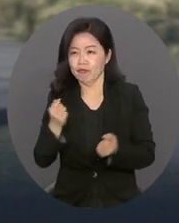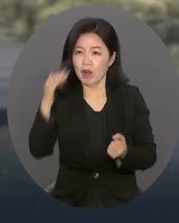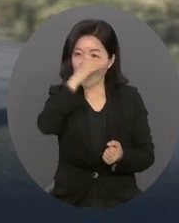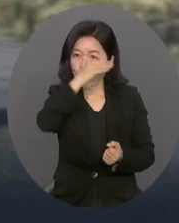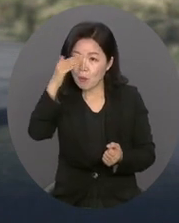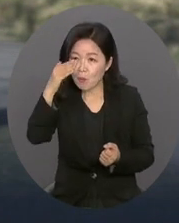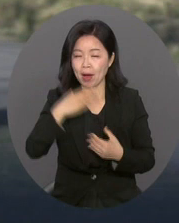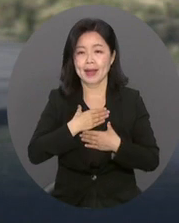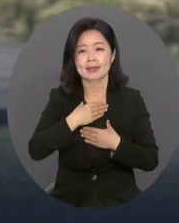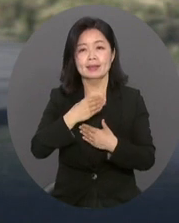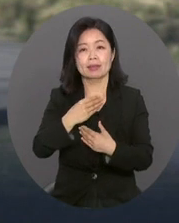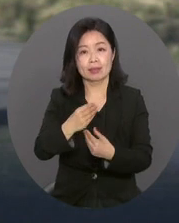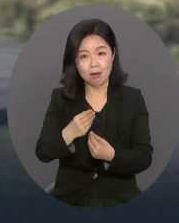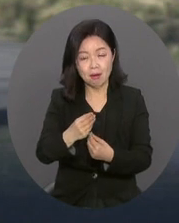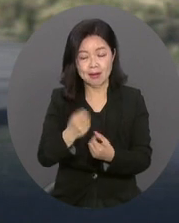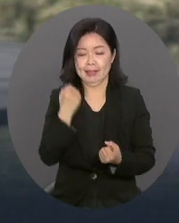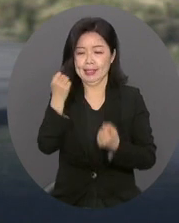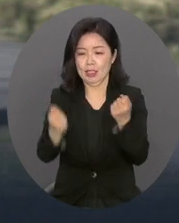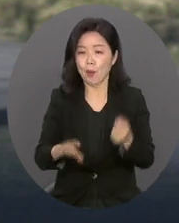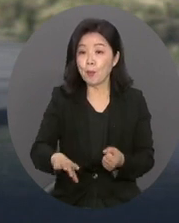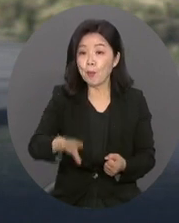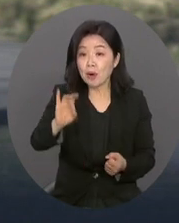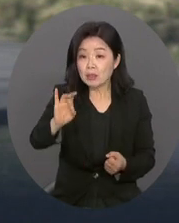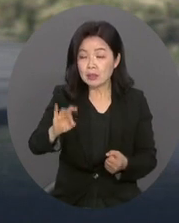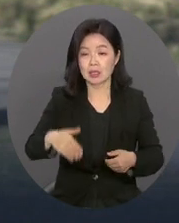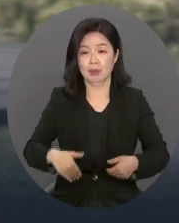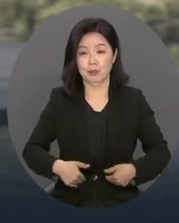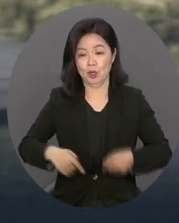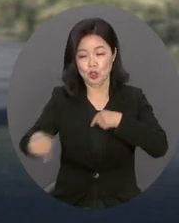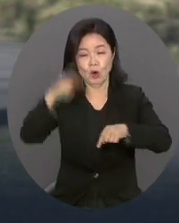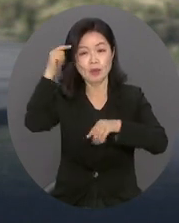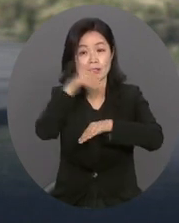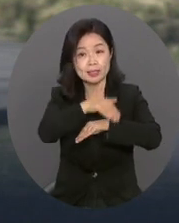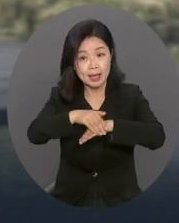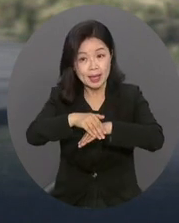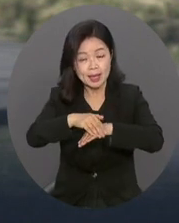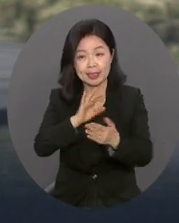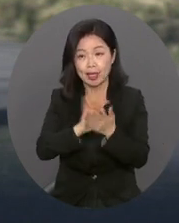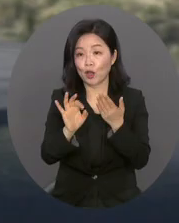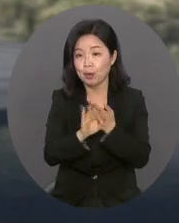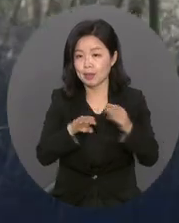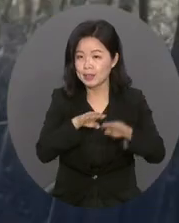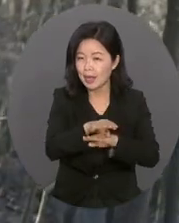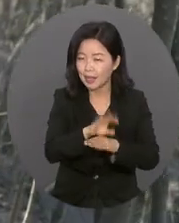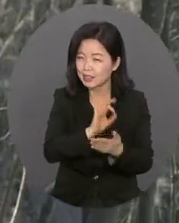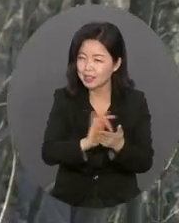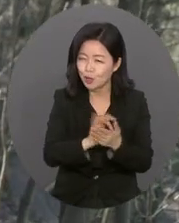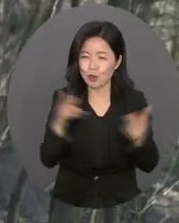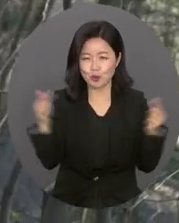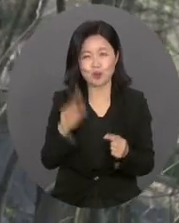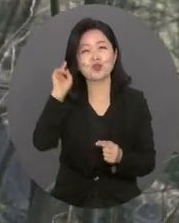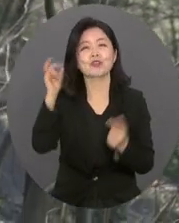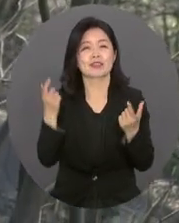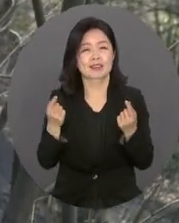이렇게 안전하고 자전거가 우선되는 정책을 펴면 굳이 시민들이 차 탈 것 같지 않아요.